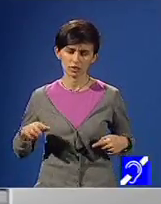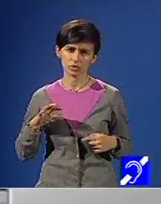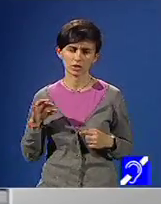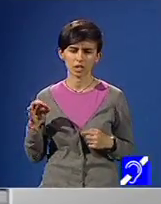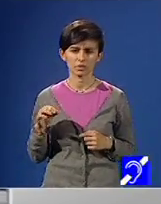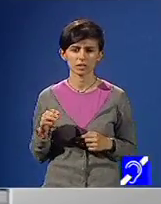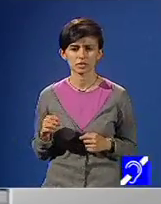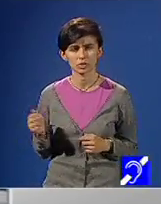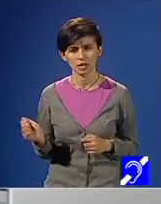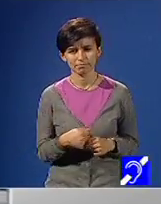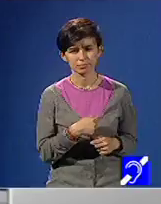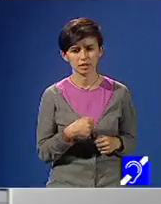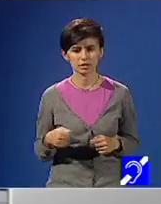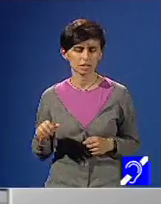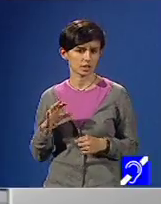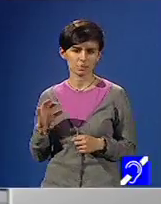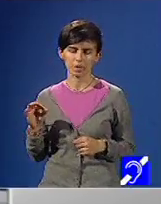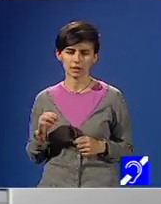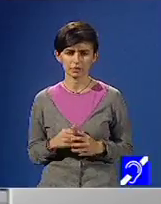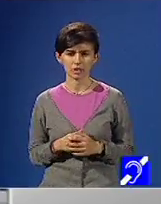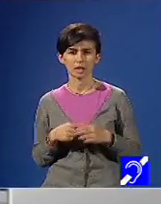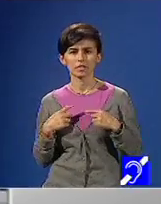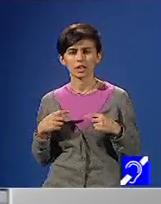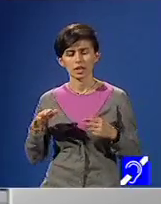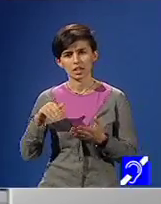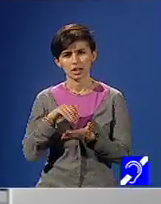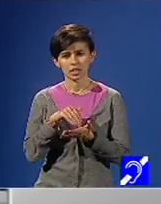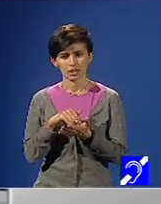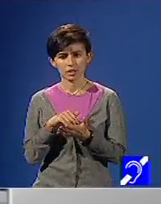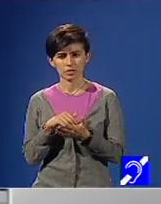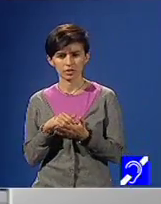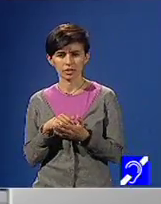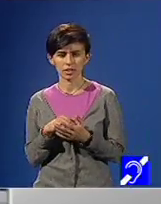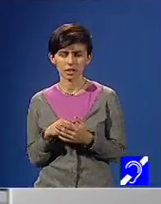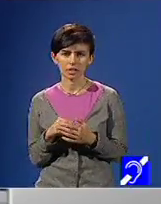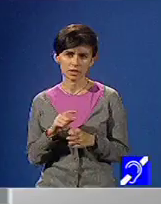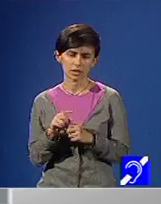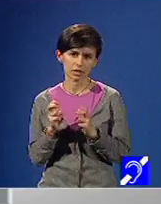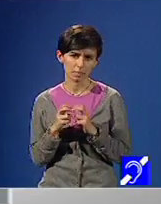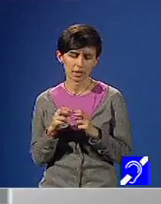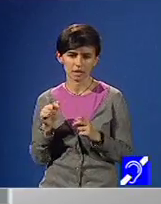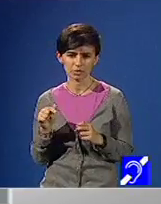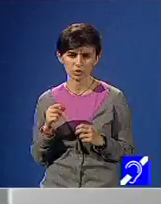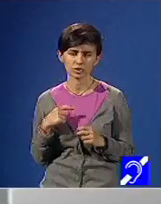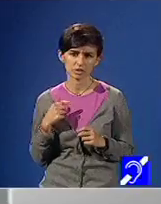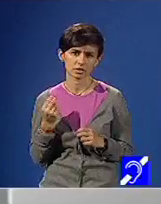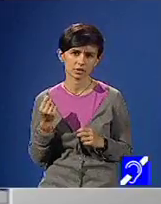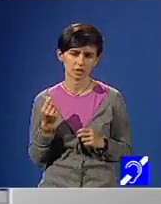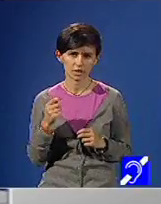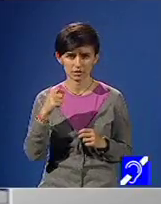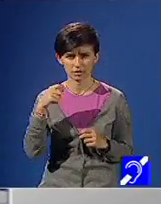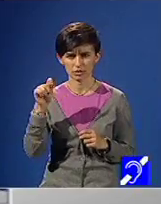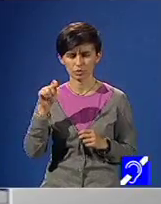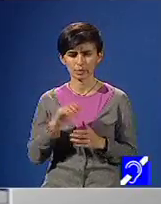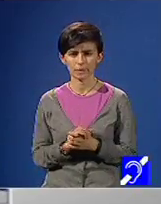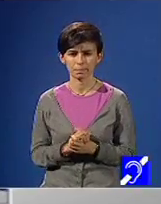alt fel de tip de cărucior. Și tot așa, deci fiecare are nevoie de instrumentul lui. Nu sunt ieftine. Plus instrumentele, paleta cu